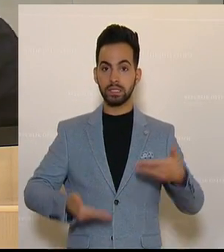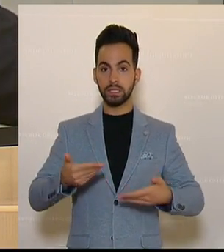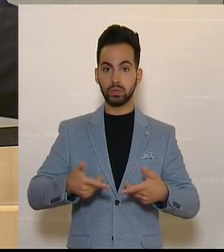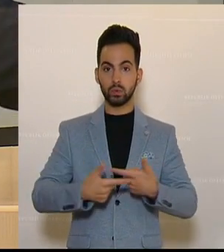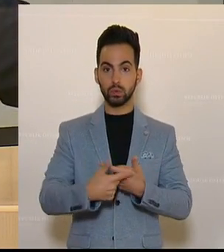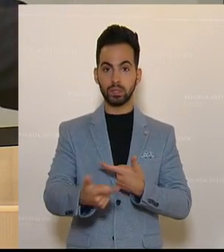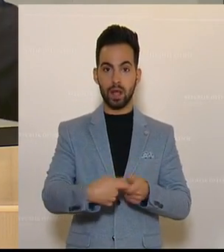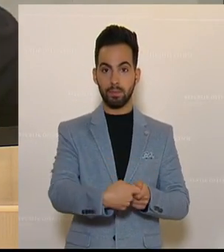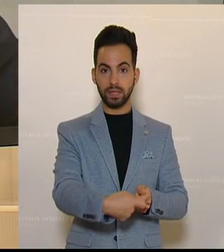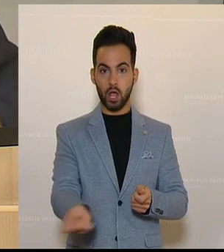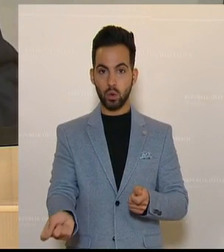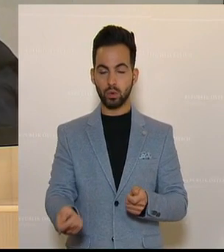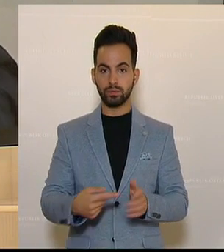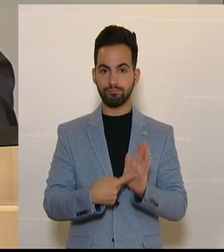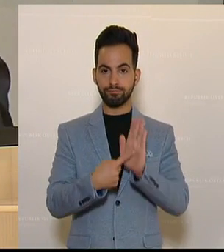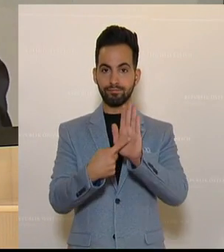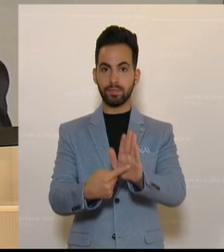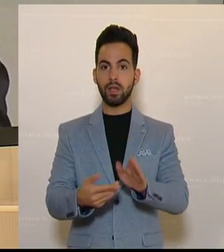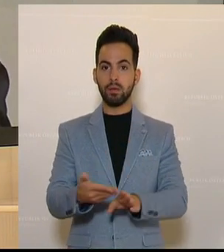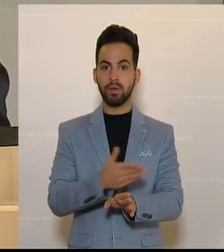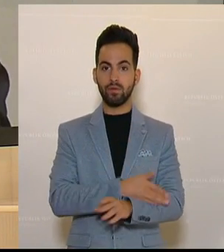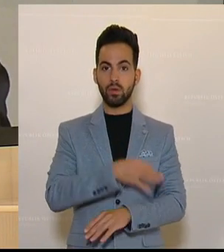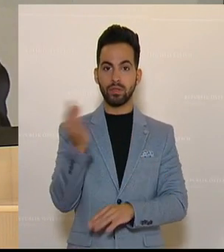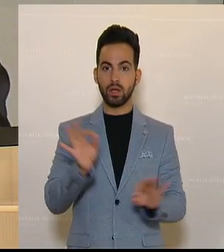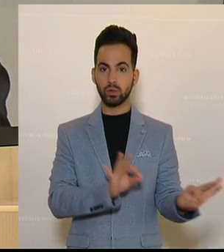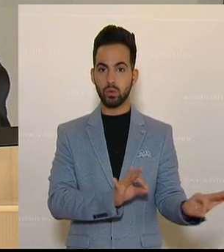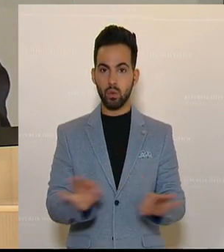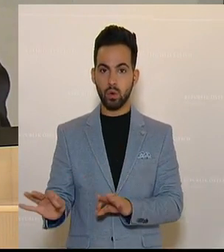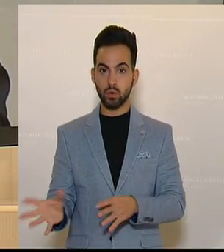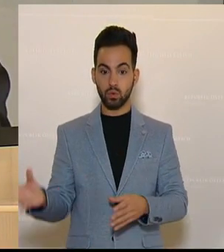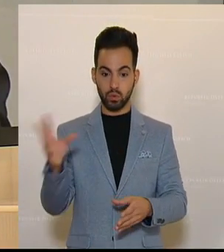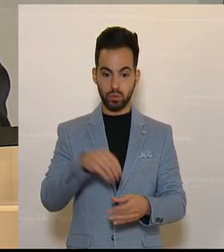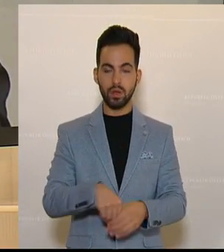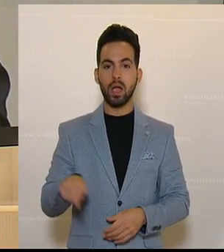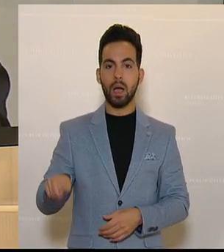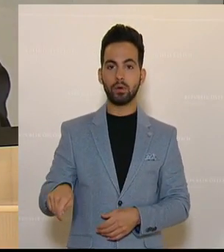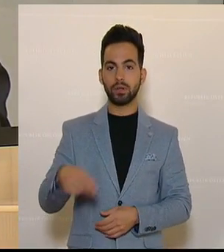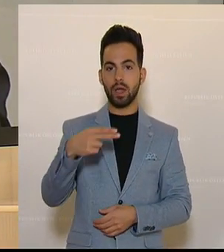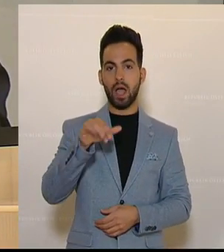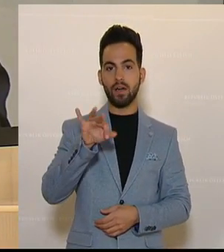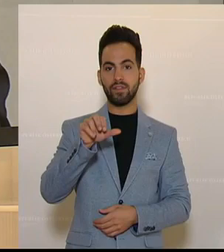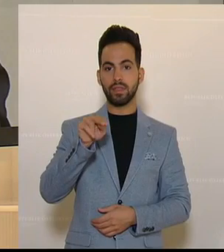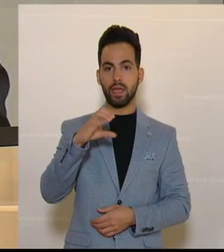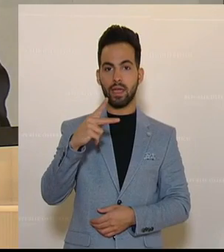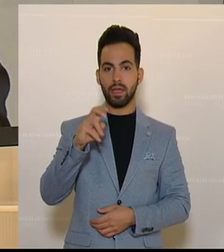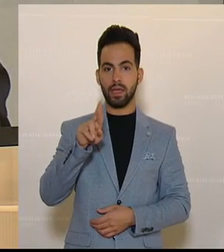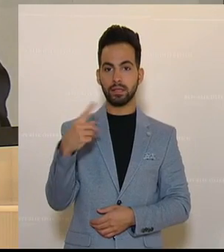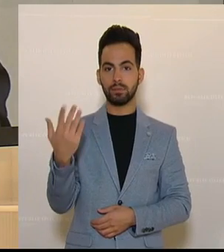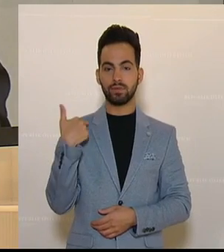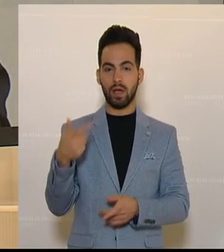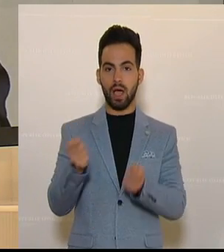Sitzungssaal verteilte Mitteilung. Vor Eingang in die Tagesordnung teile ich mit, dass der Abgeordnete Hafenetter beantragt hat,